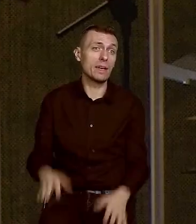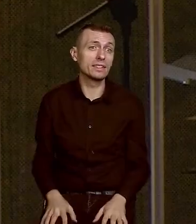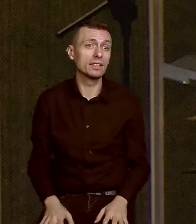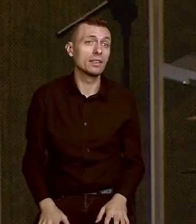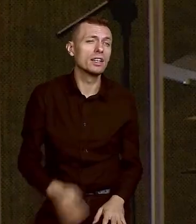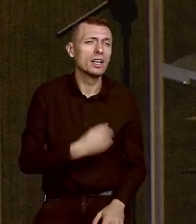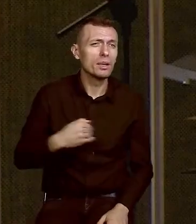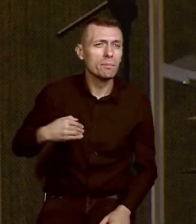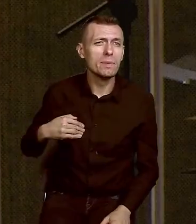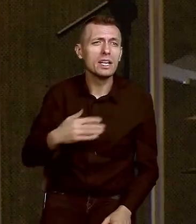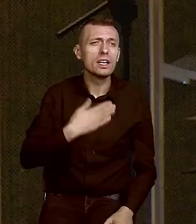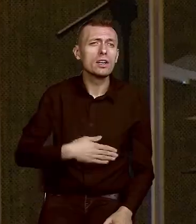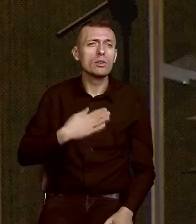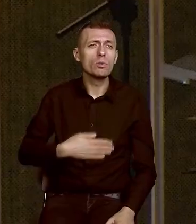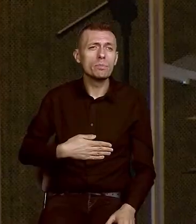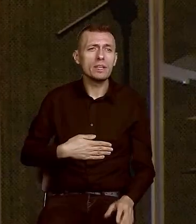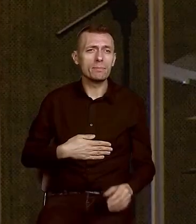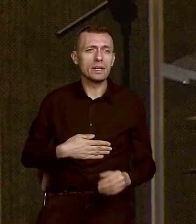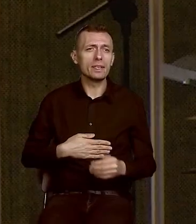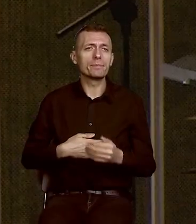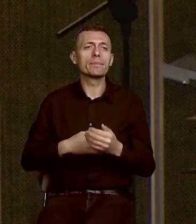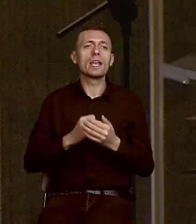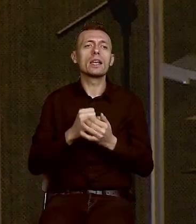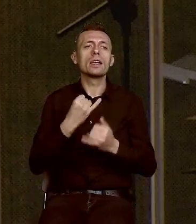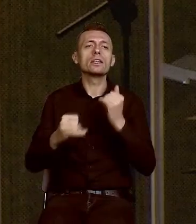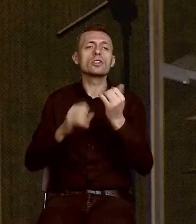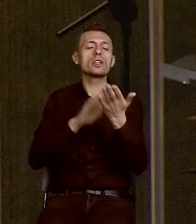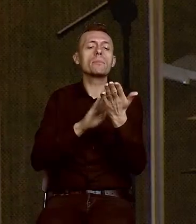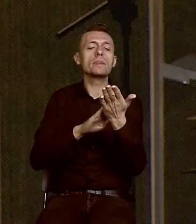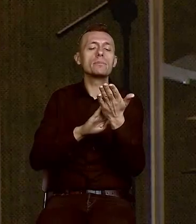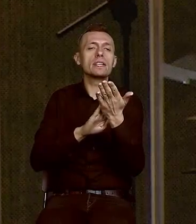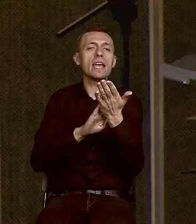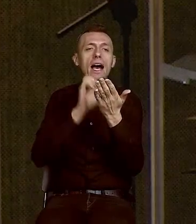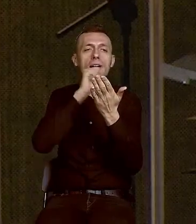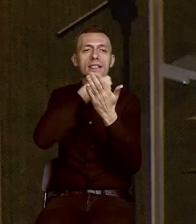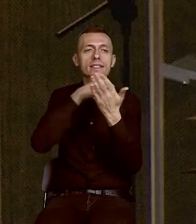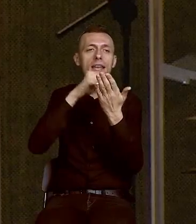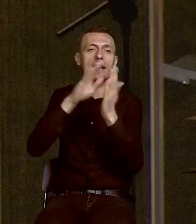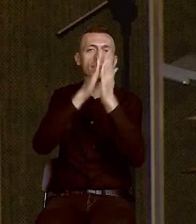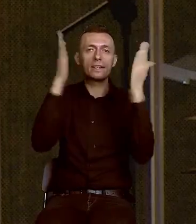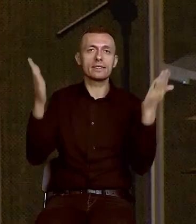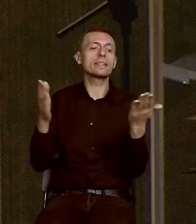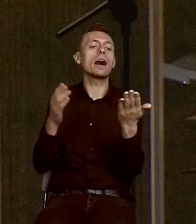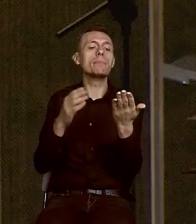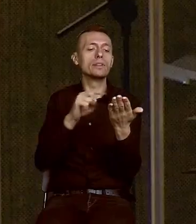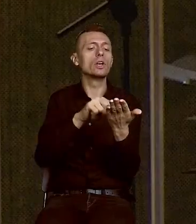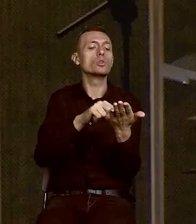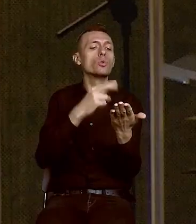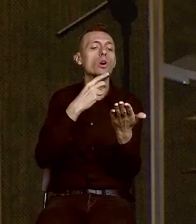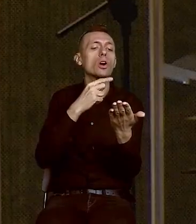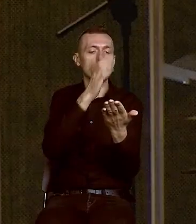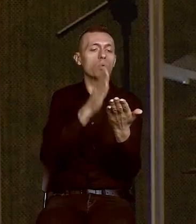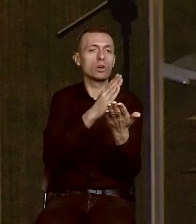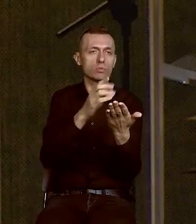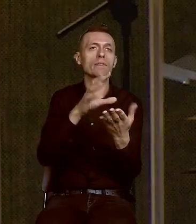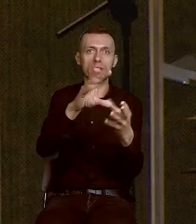Boże błogosławieństwa dla nas ze Starego Testamentu, mówimy na mnie tak i amen. Bóg musi to zrobić. Bóg to obiecał, Bóg się do tego zobowiązał. Ale